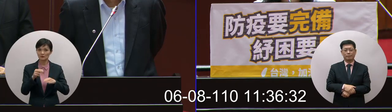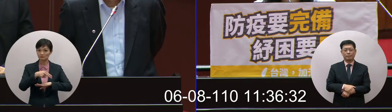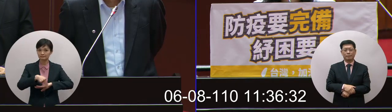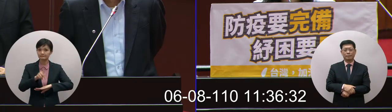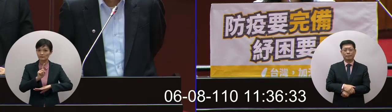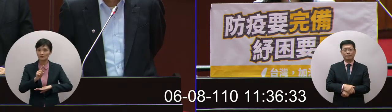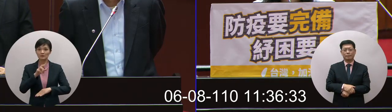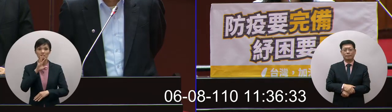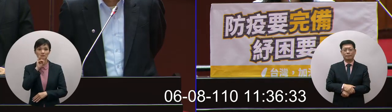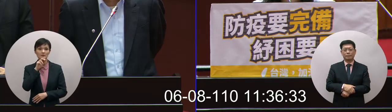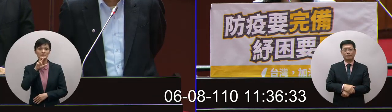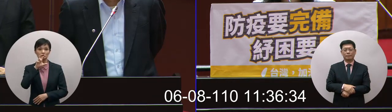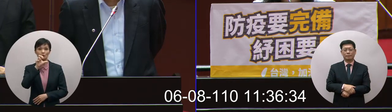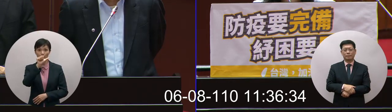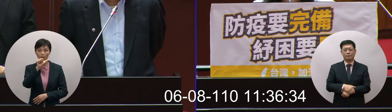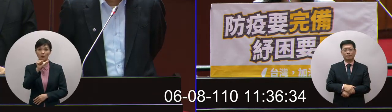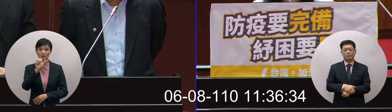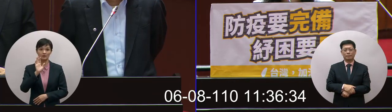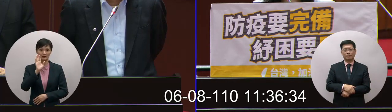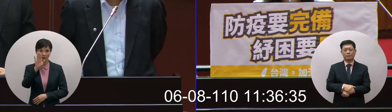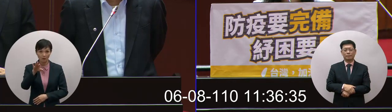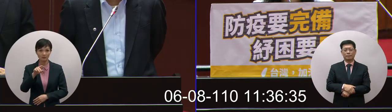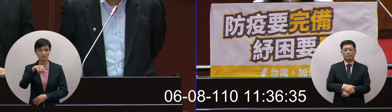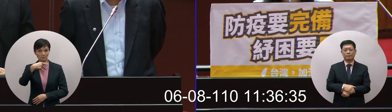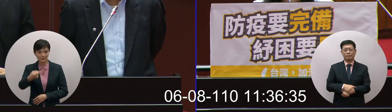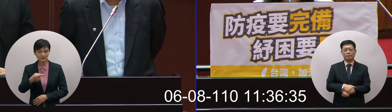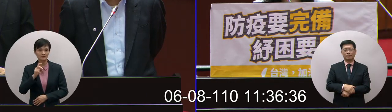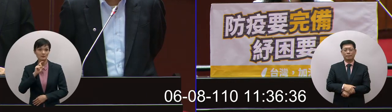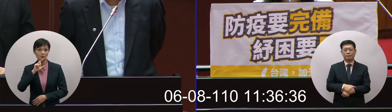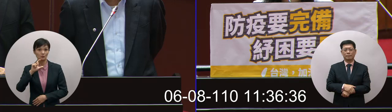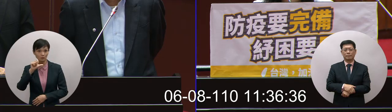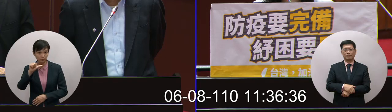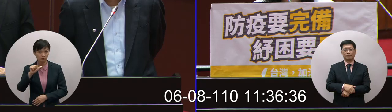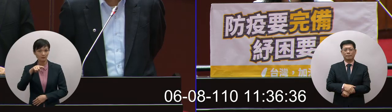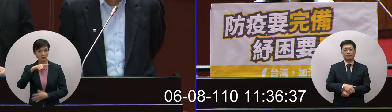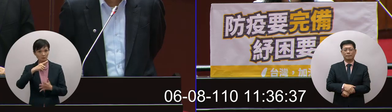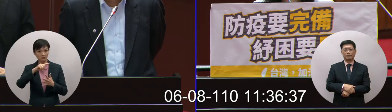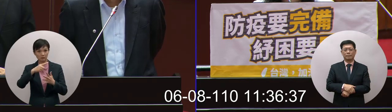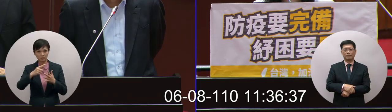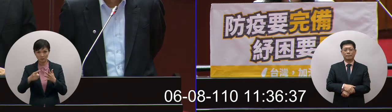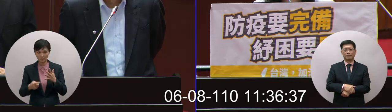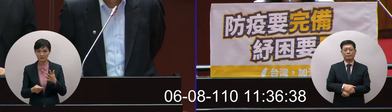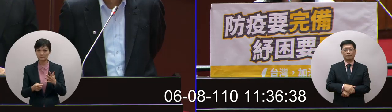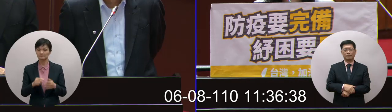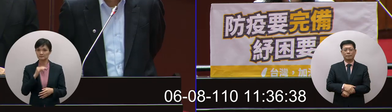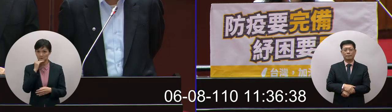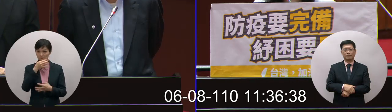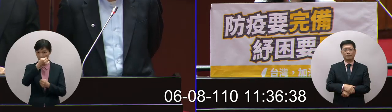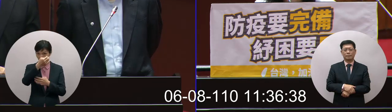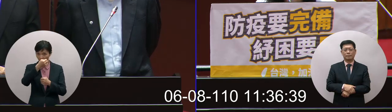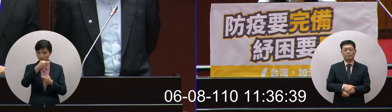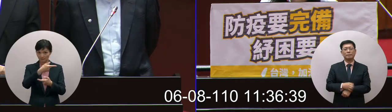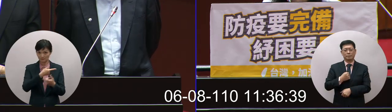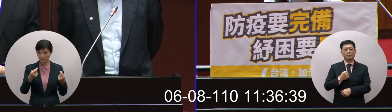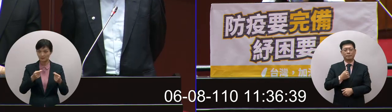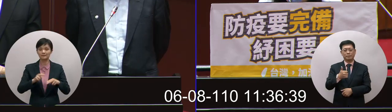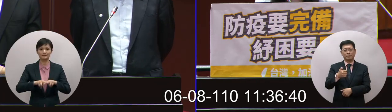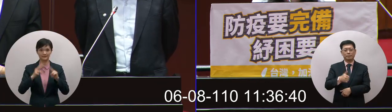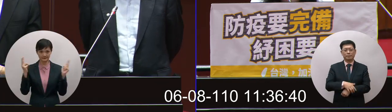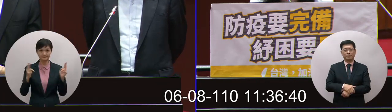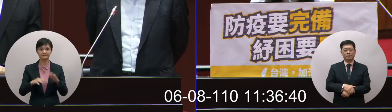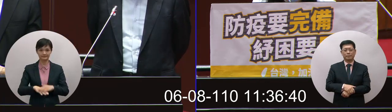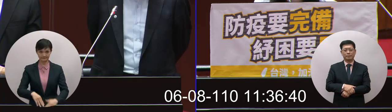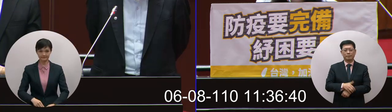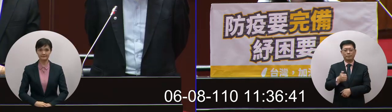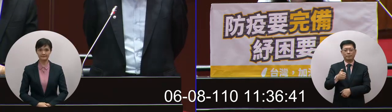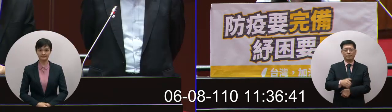在75岁以后，那是不是会往65岁？好，那一定的时间，那就全部都开放了。 了解，谢谢，谢